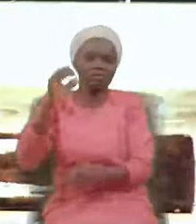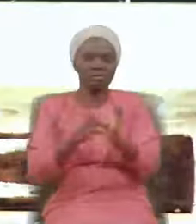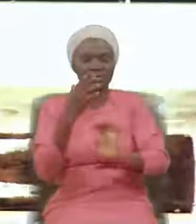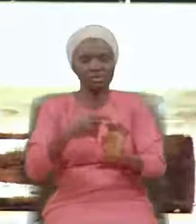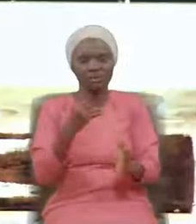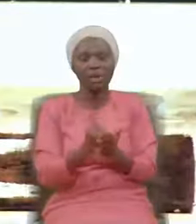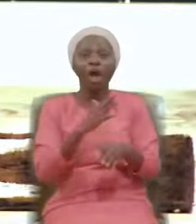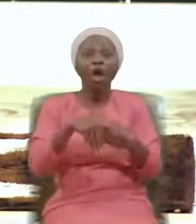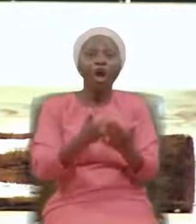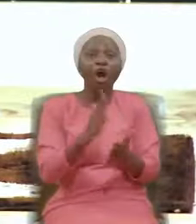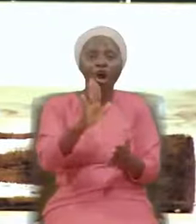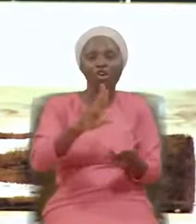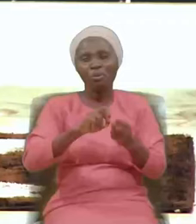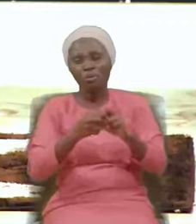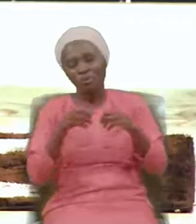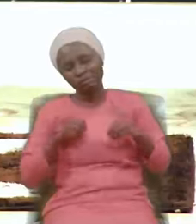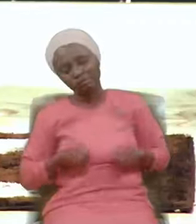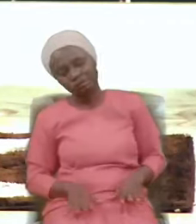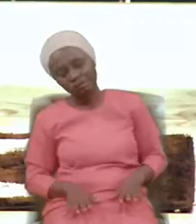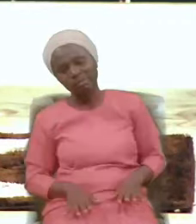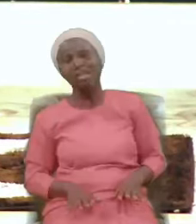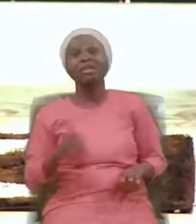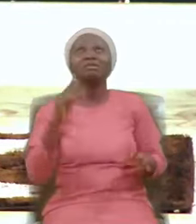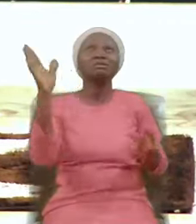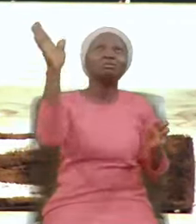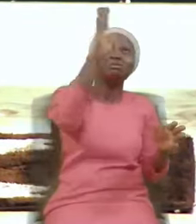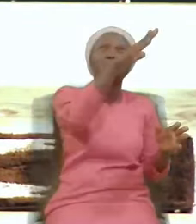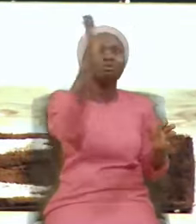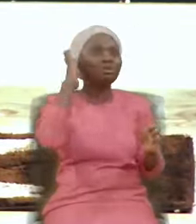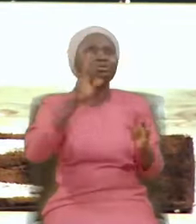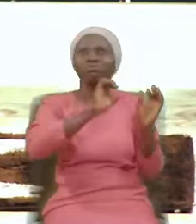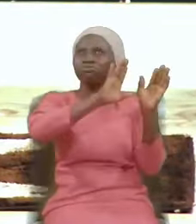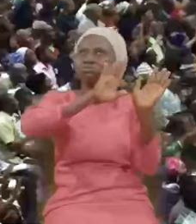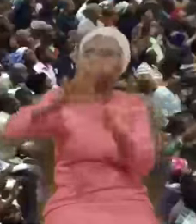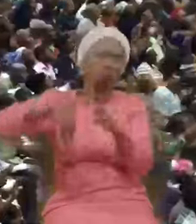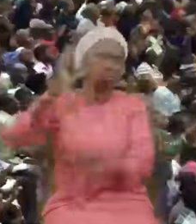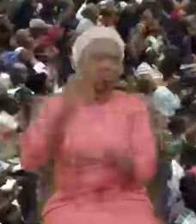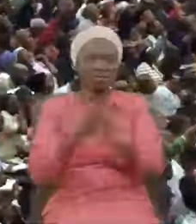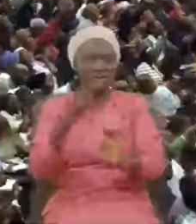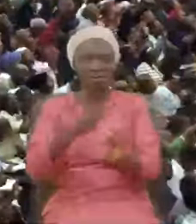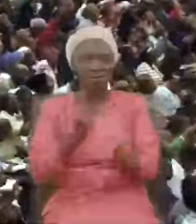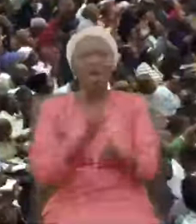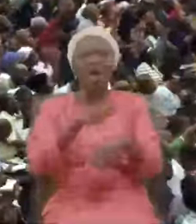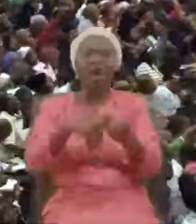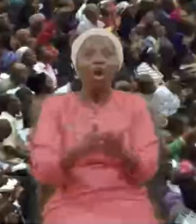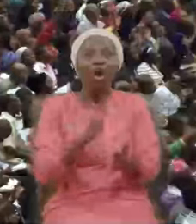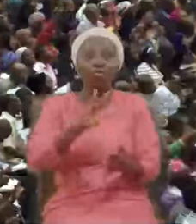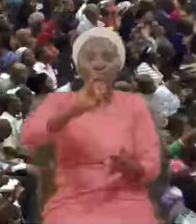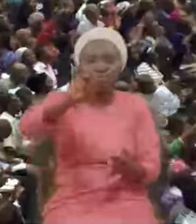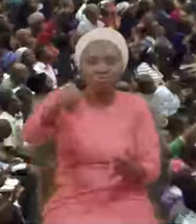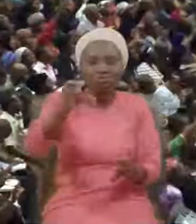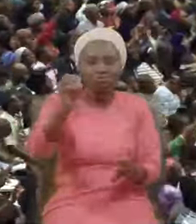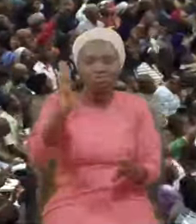Toute votre détresse, le vent l'emportera. Le vent va emporter